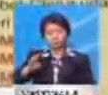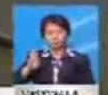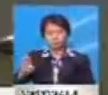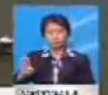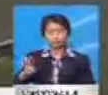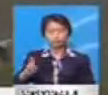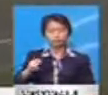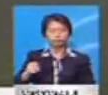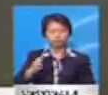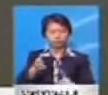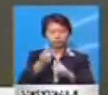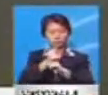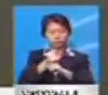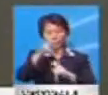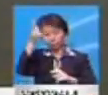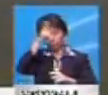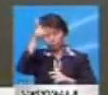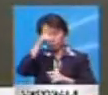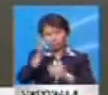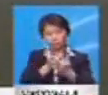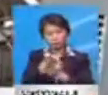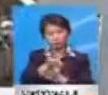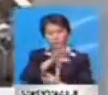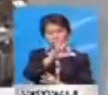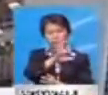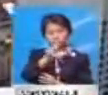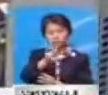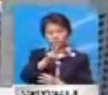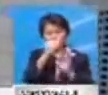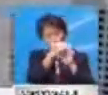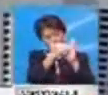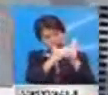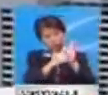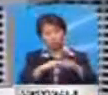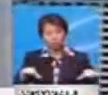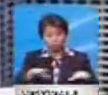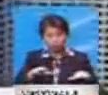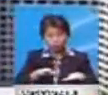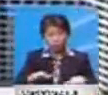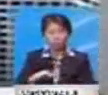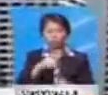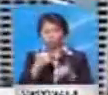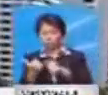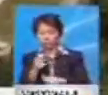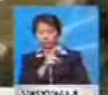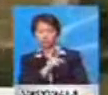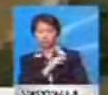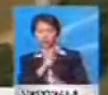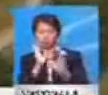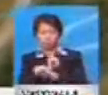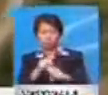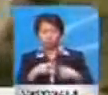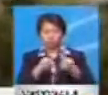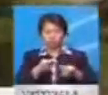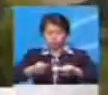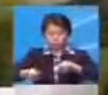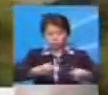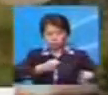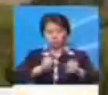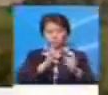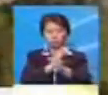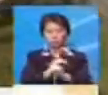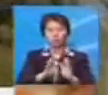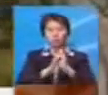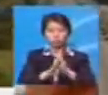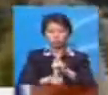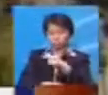Embas, pencapaian kerajaan menerusi 53 prinsip yang dilaksanakan Tan Sri Adnan Satim sejak mentadbir Sarawak,